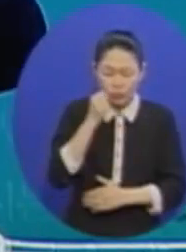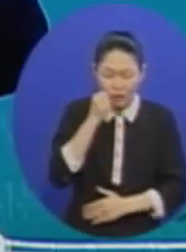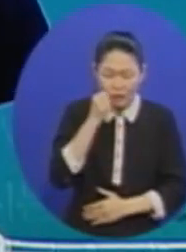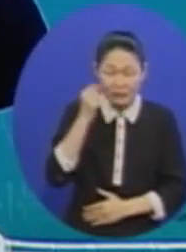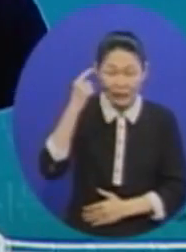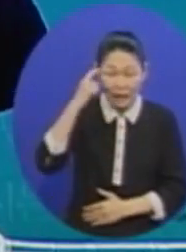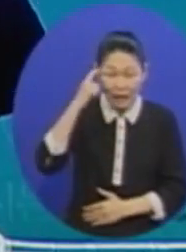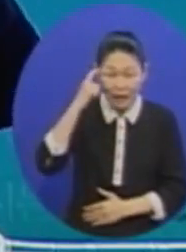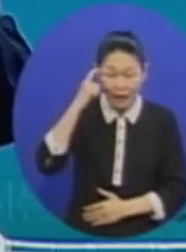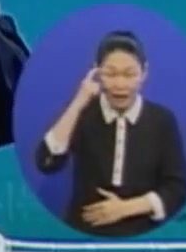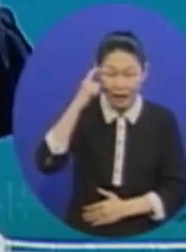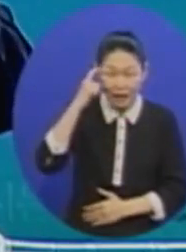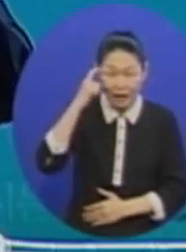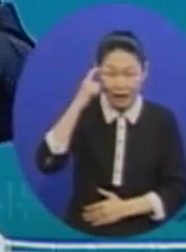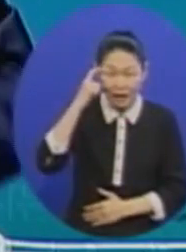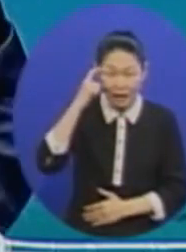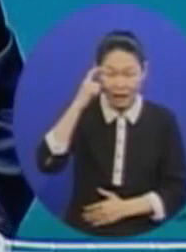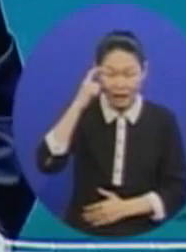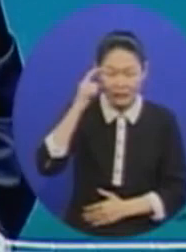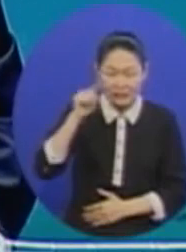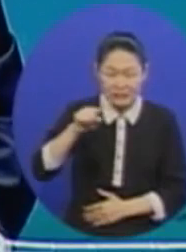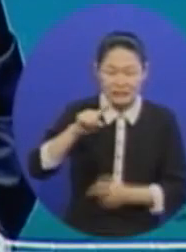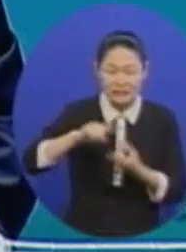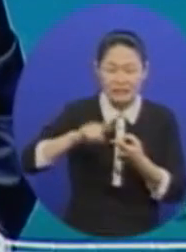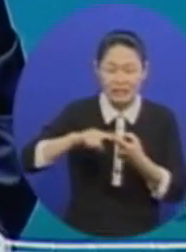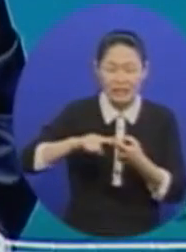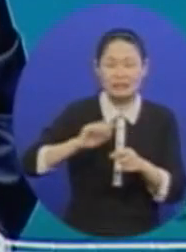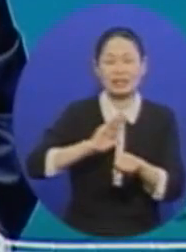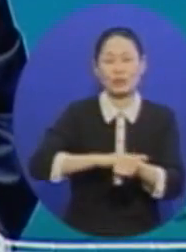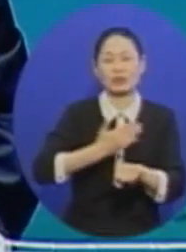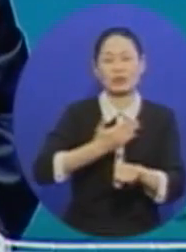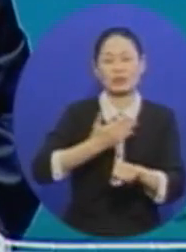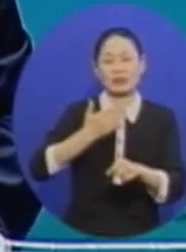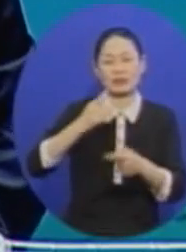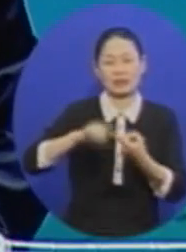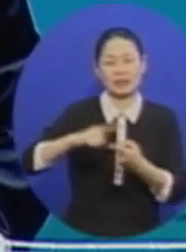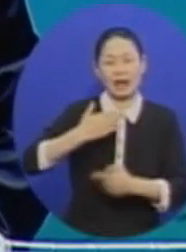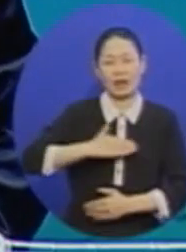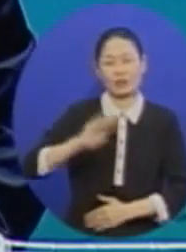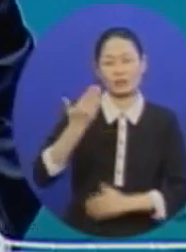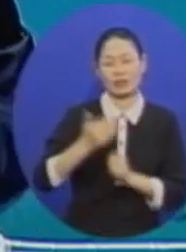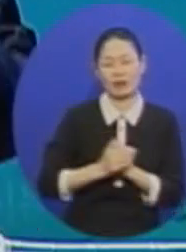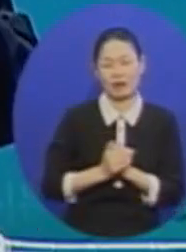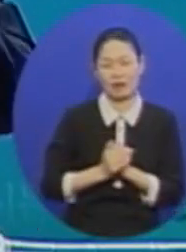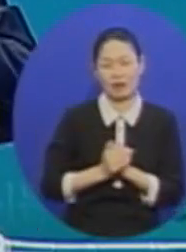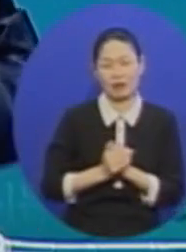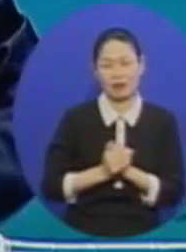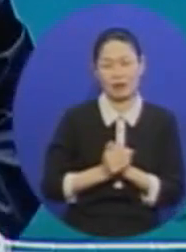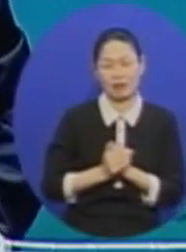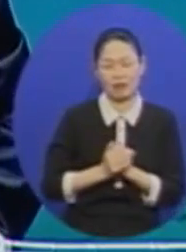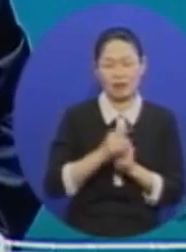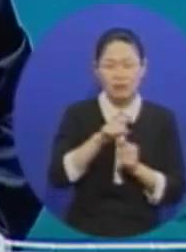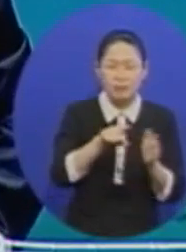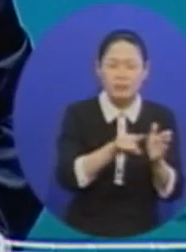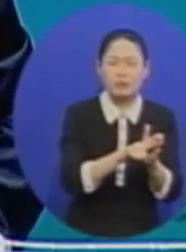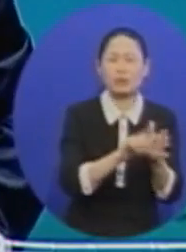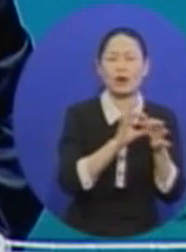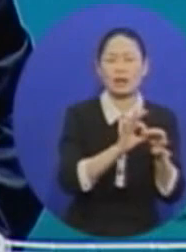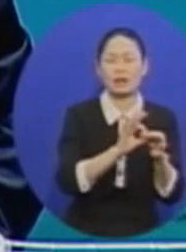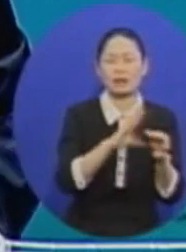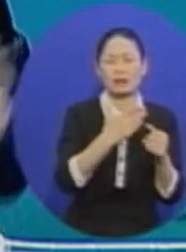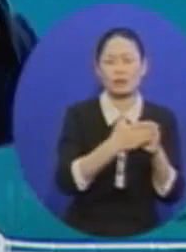생각이 함정 이라는 걸 알아야 돼요 왜 큰 믿음과 관련된 문제니까